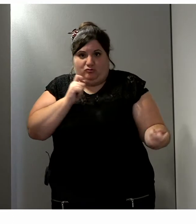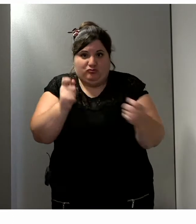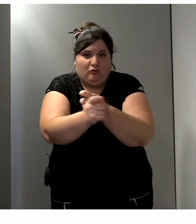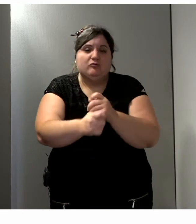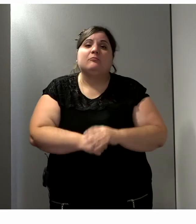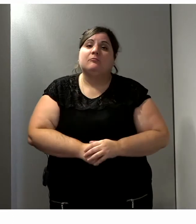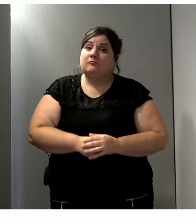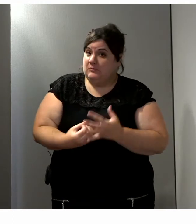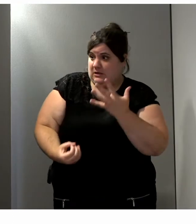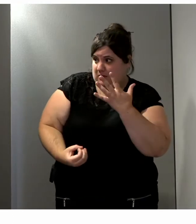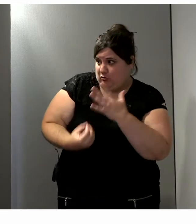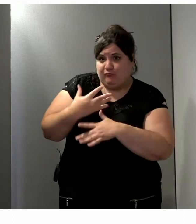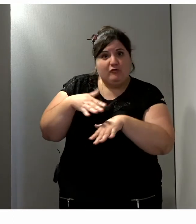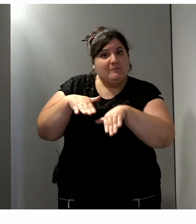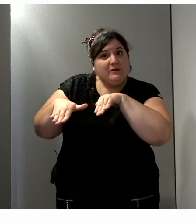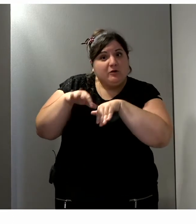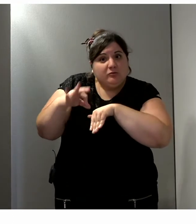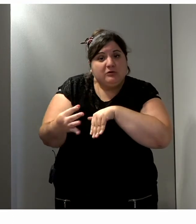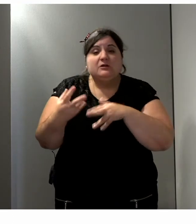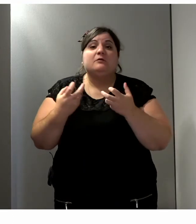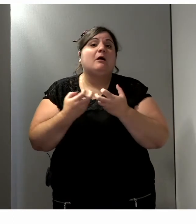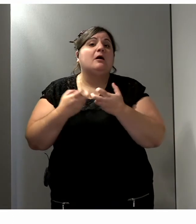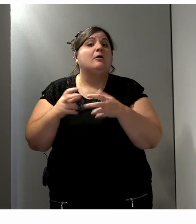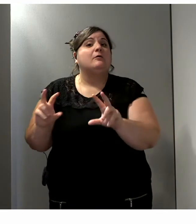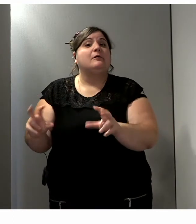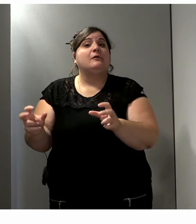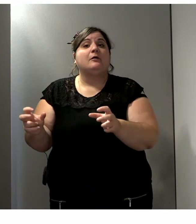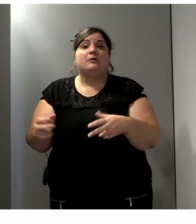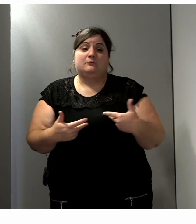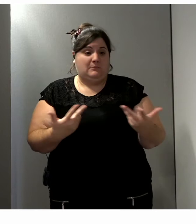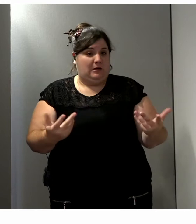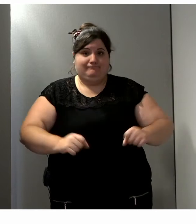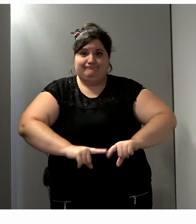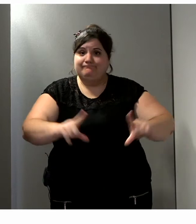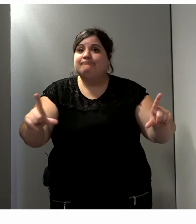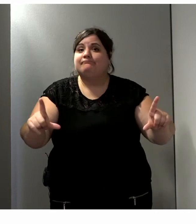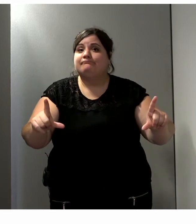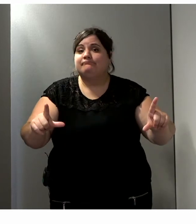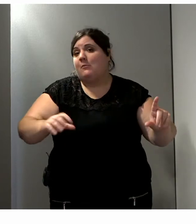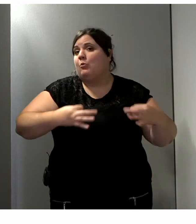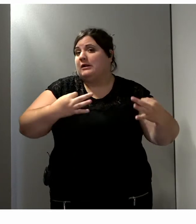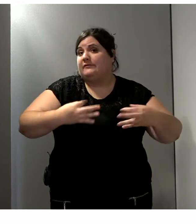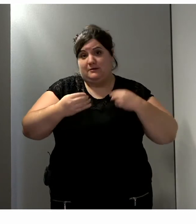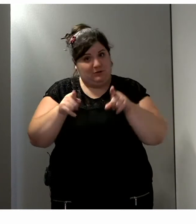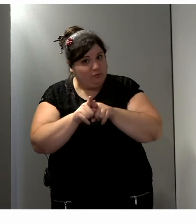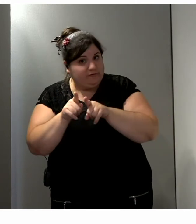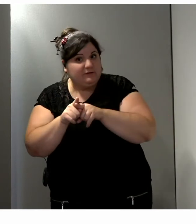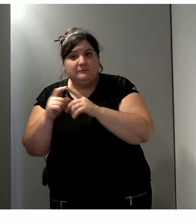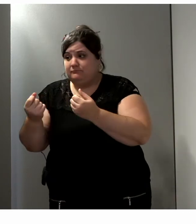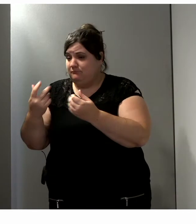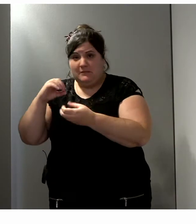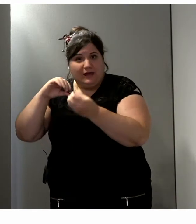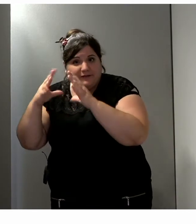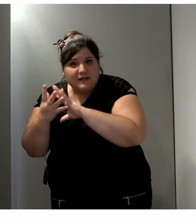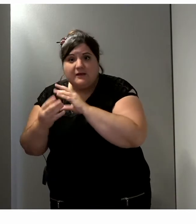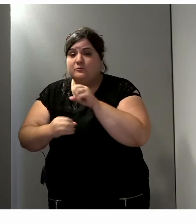présents. On diffuse la télévision bien sûr par voie hertzienne, mais on y accède aussi par le câble, par le satellite, et de plus en plus par